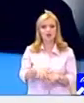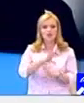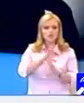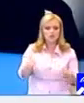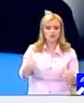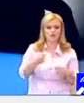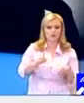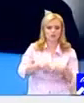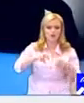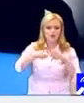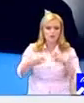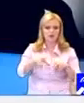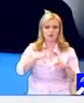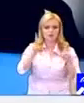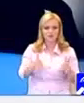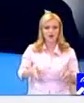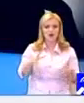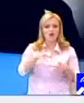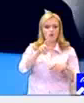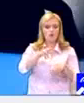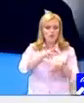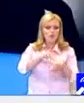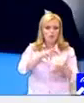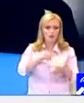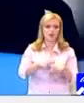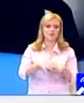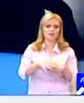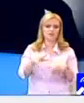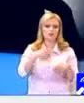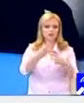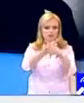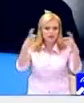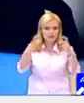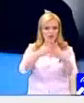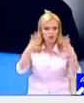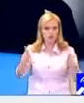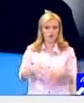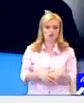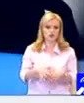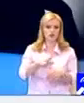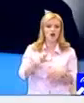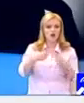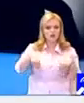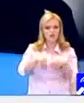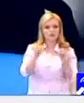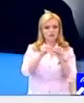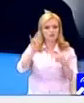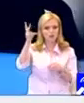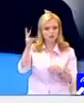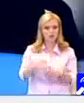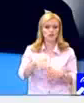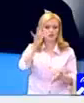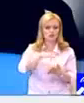solidariza cu victimele, dar și pentru a informa oamenii despre efectele acestui fenomen, poliția va organiza pe 10 iunie în piața Marii Adunări